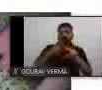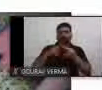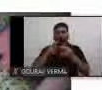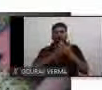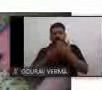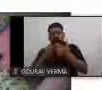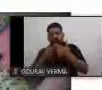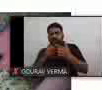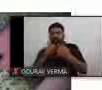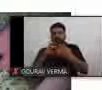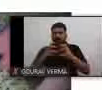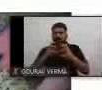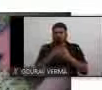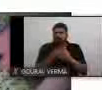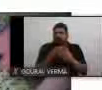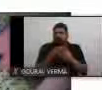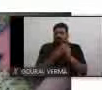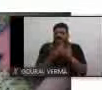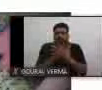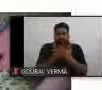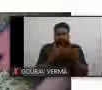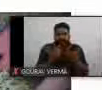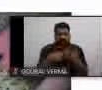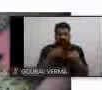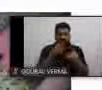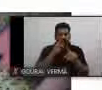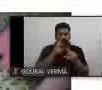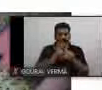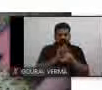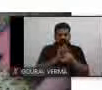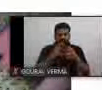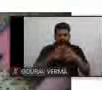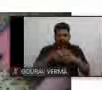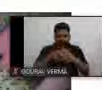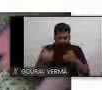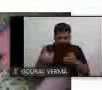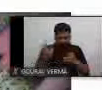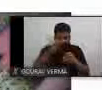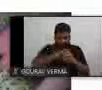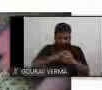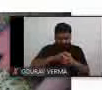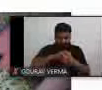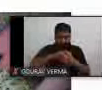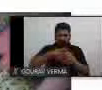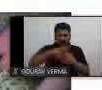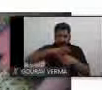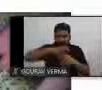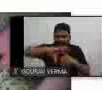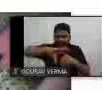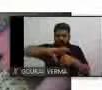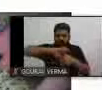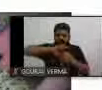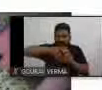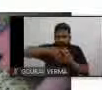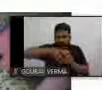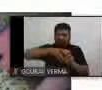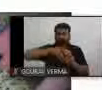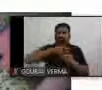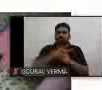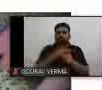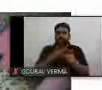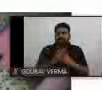विजुअल डायरेक्टेड रीचिंग, स्टैकिंग, ओपनिंग, क्लोजिंग, ढक्कन को खोलना, ढक्कन को बंद